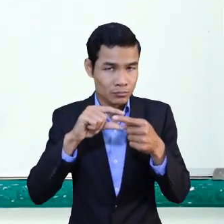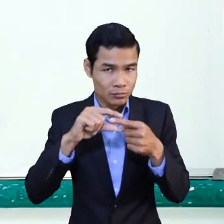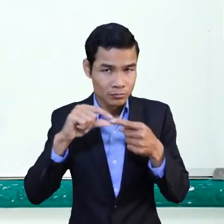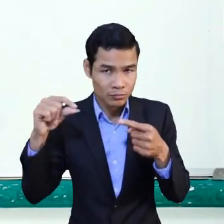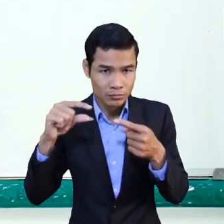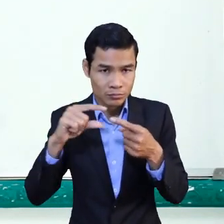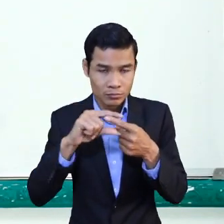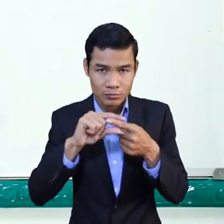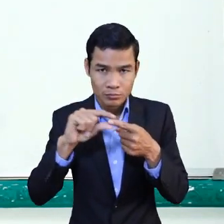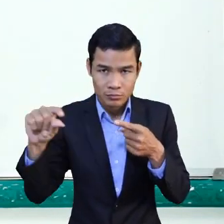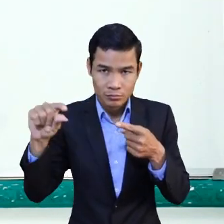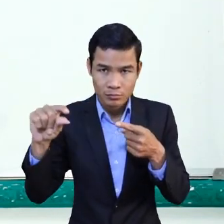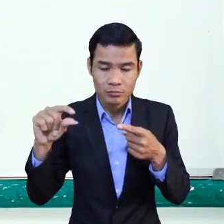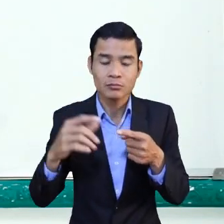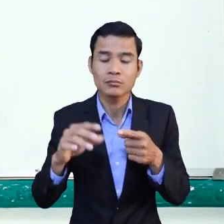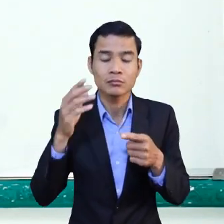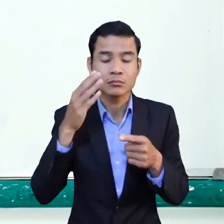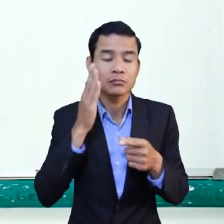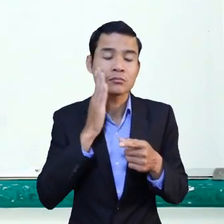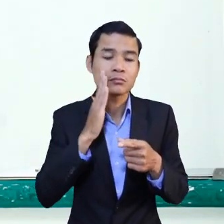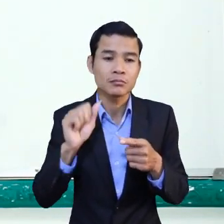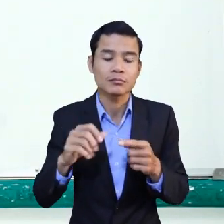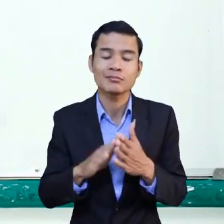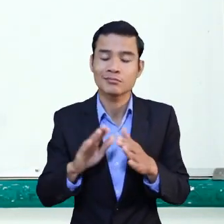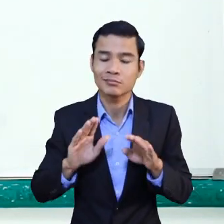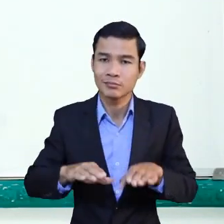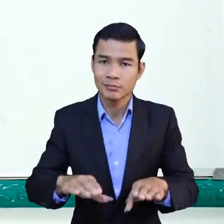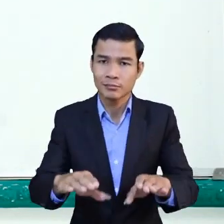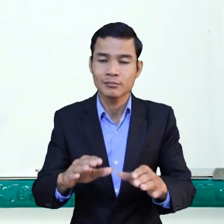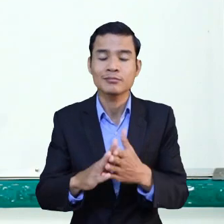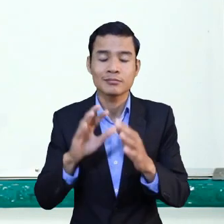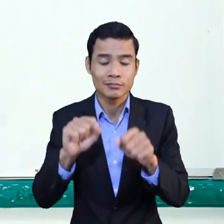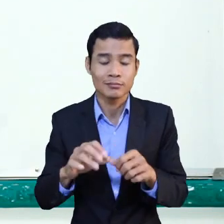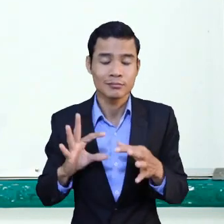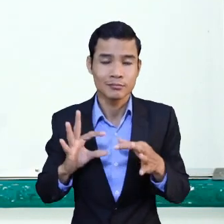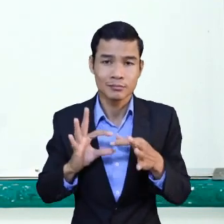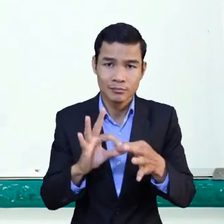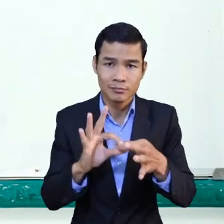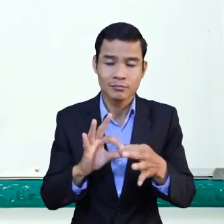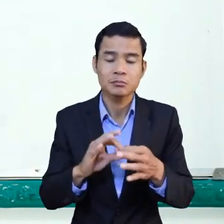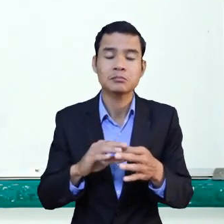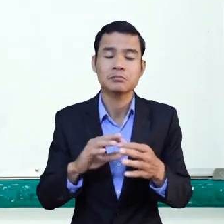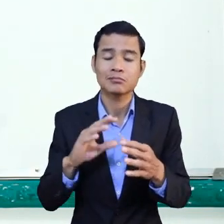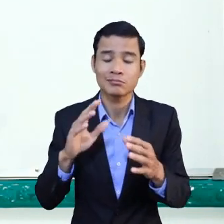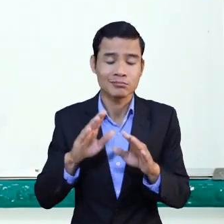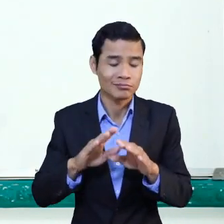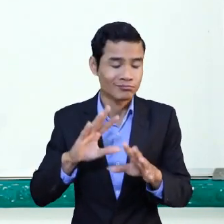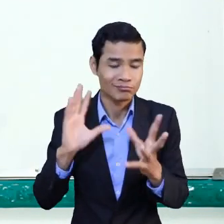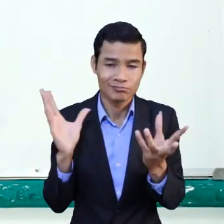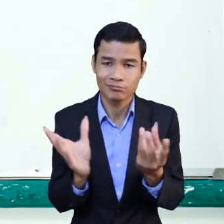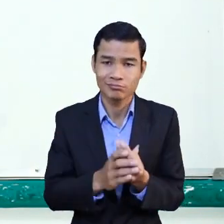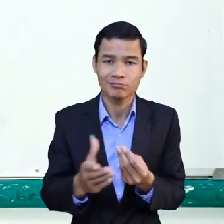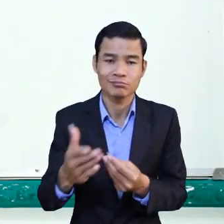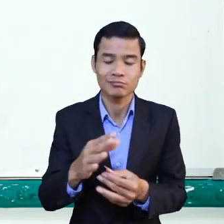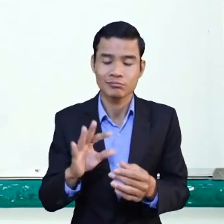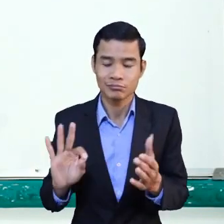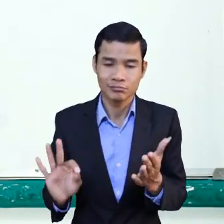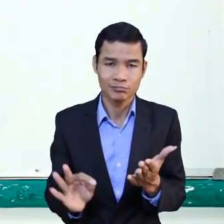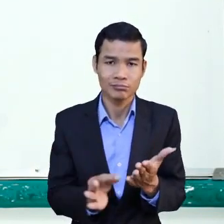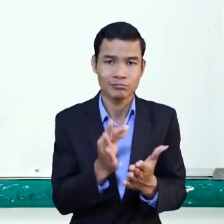ណាចាឥឡូវកូនស្ដាប់ម្ដងទៀតដេគឺភ្ជាប់អវយវ័យដោយមជុលនិង